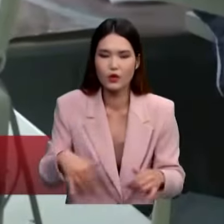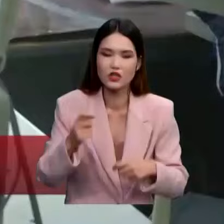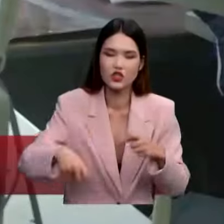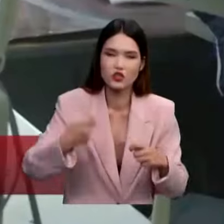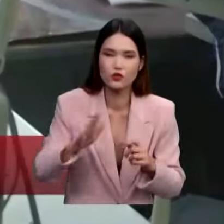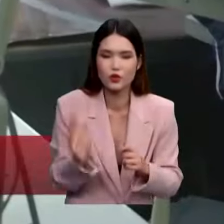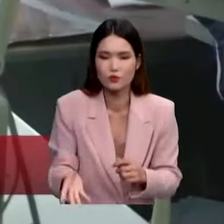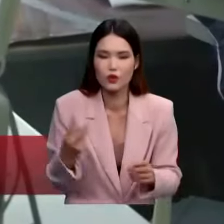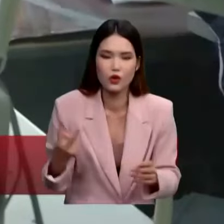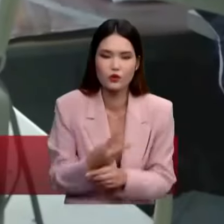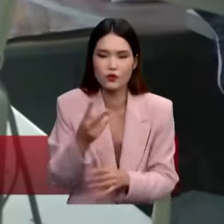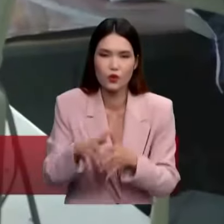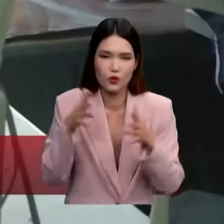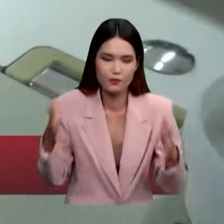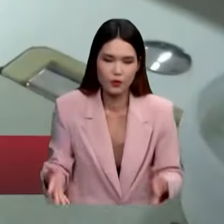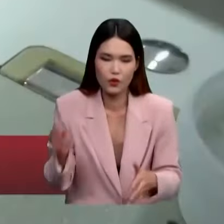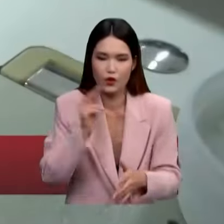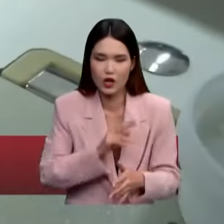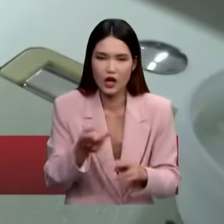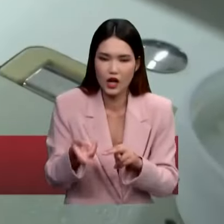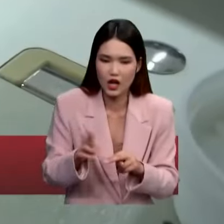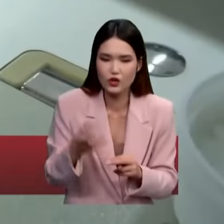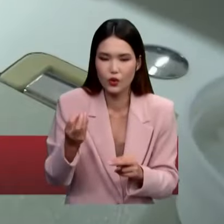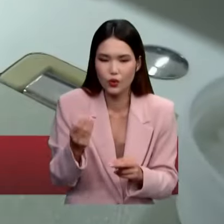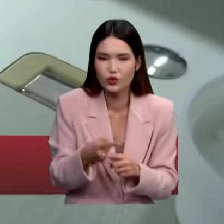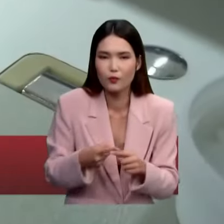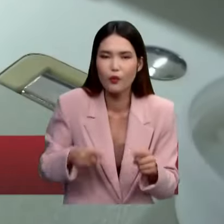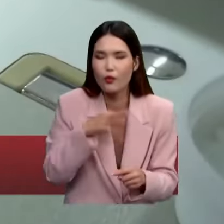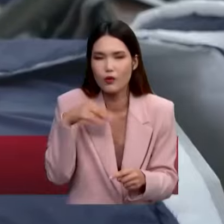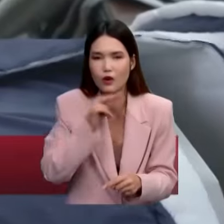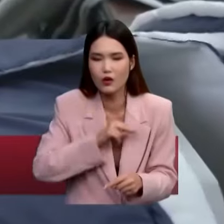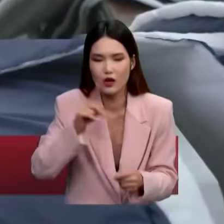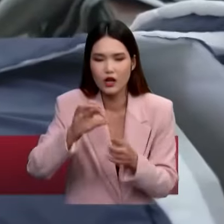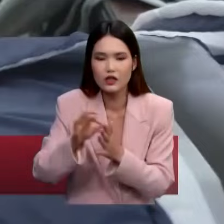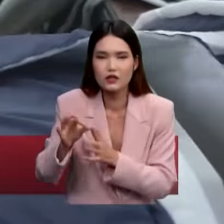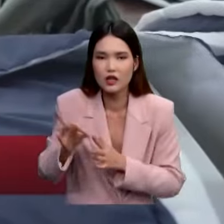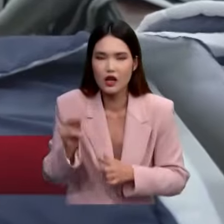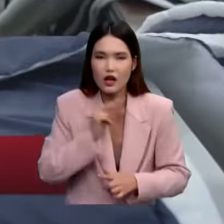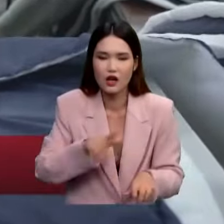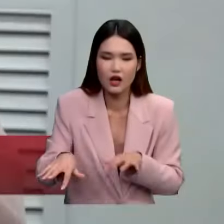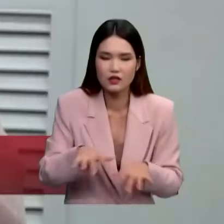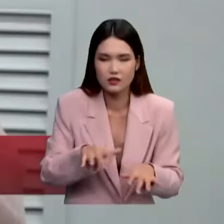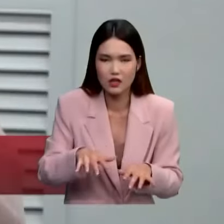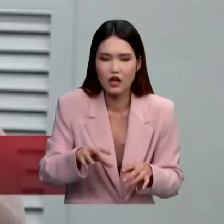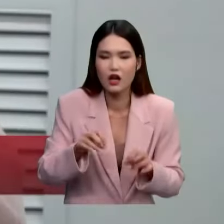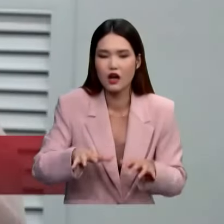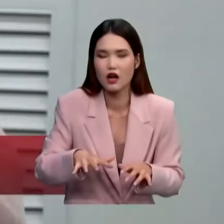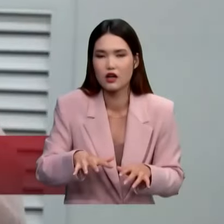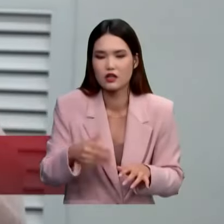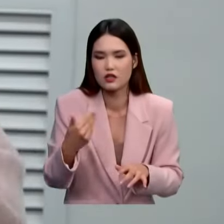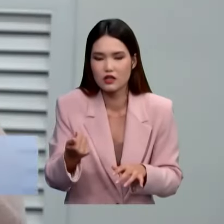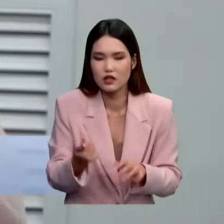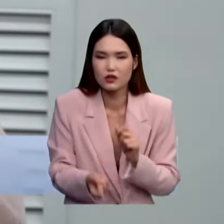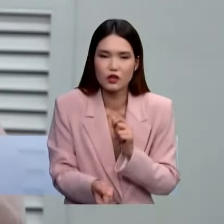будут готовить вдвое больше. Но отучить специалиста еще полдела, а вот удержать на рабочем месте проблема. Он выпускается,